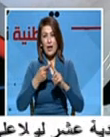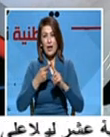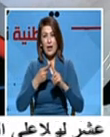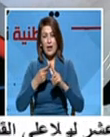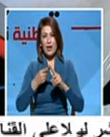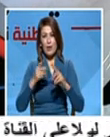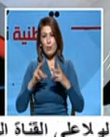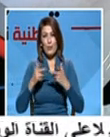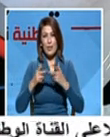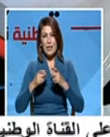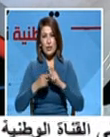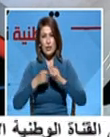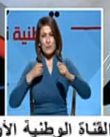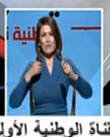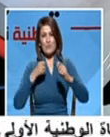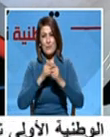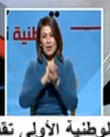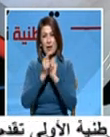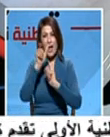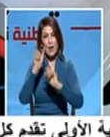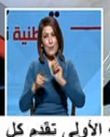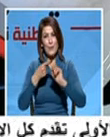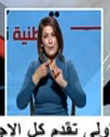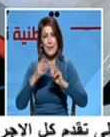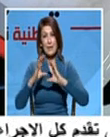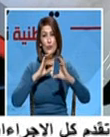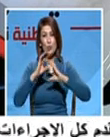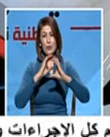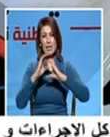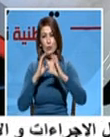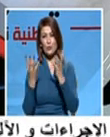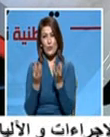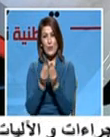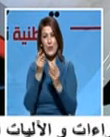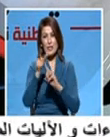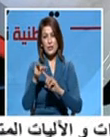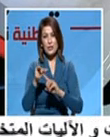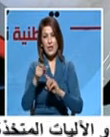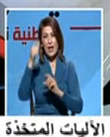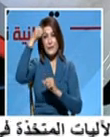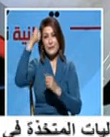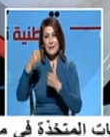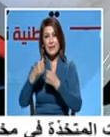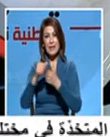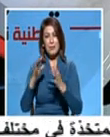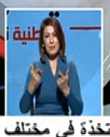اكسيليراسيون، معناها جرى شويه في ربما المعاملات او التفكير في